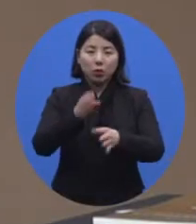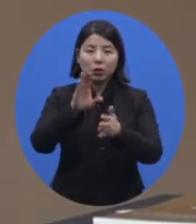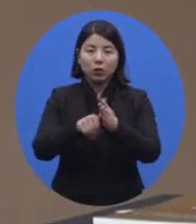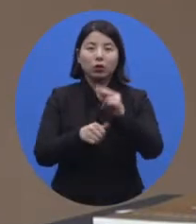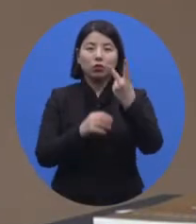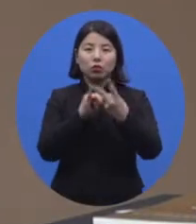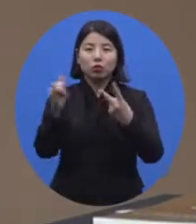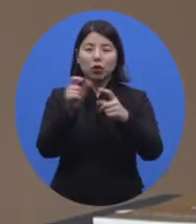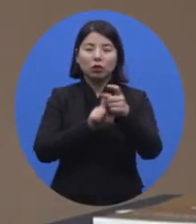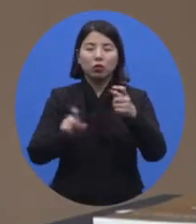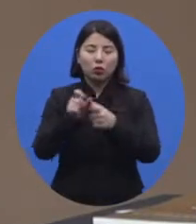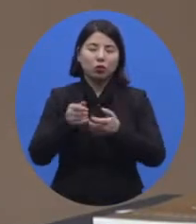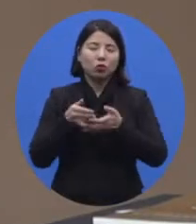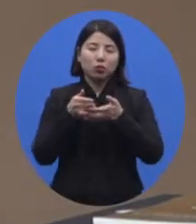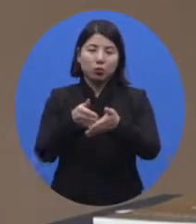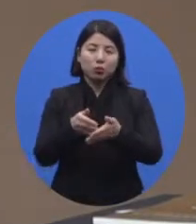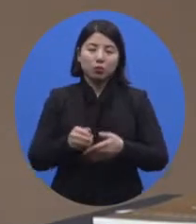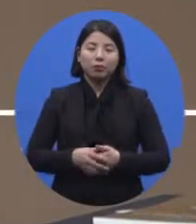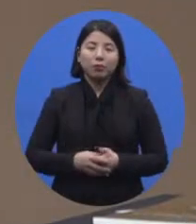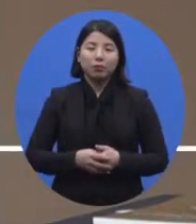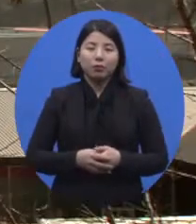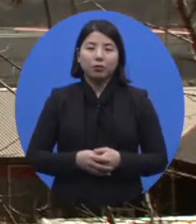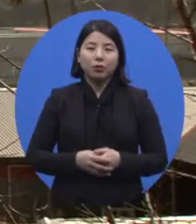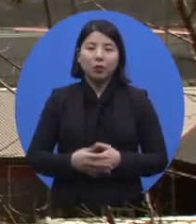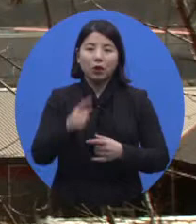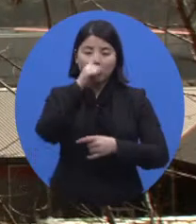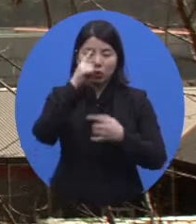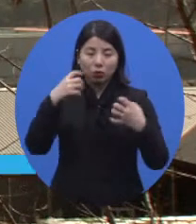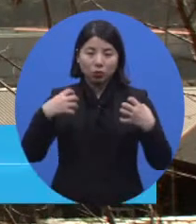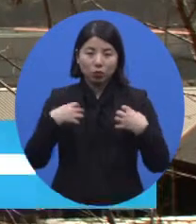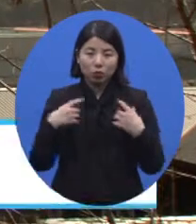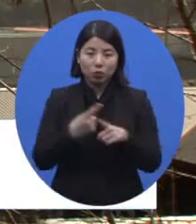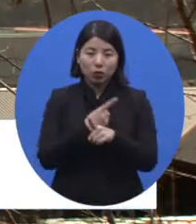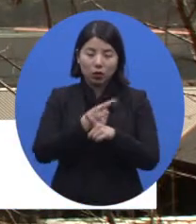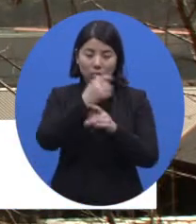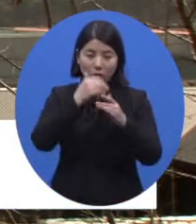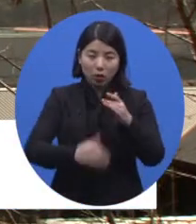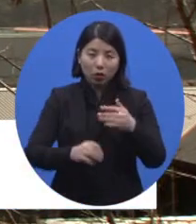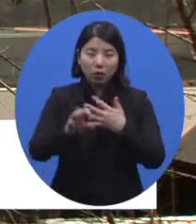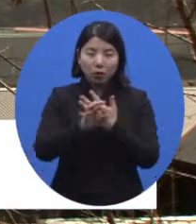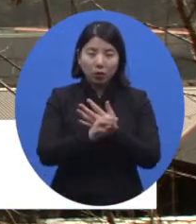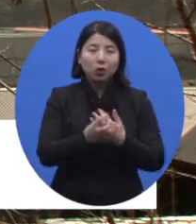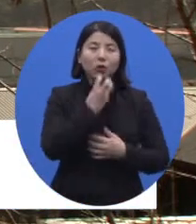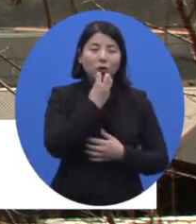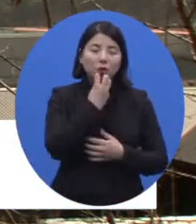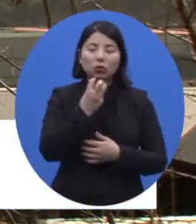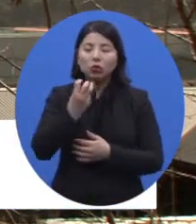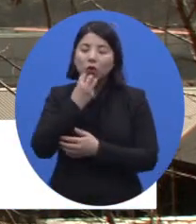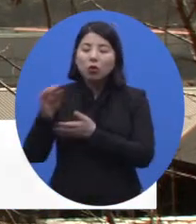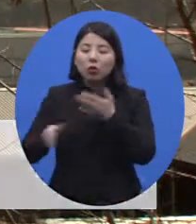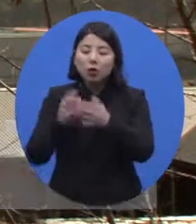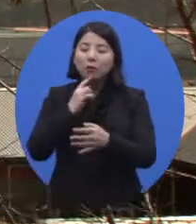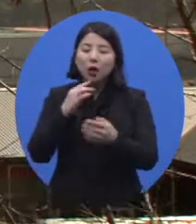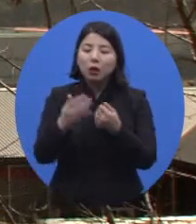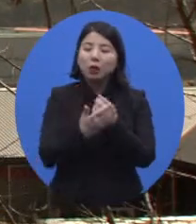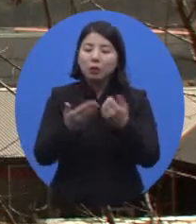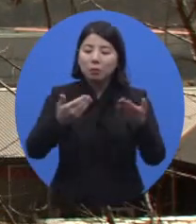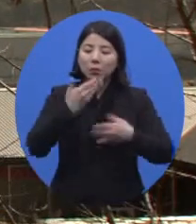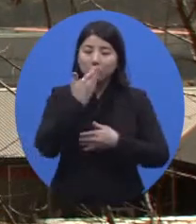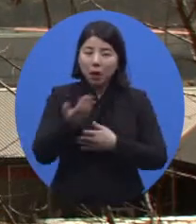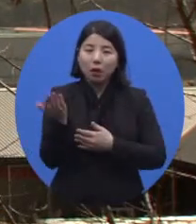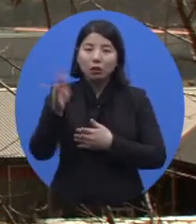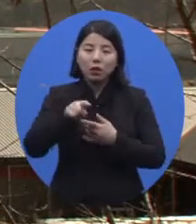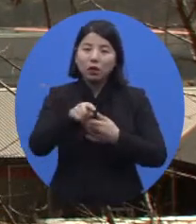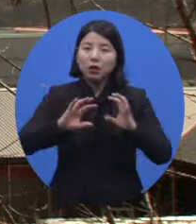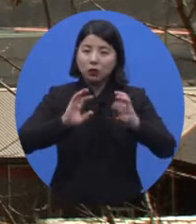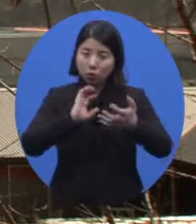때 2명을 추가해야 한다는 의견입니다. 정부 개정안에 따르면 서울과 경기만 혜택을 볼 수 있지만 이날 토론회에서